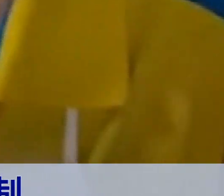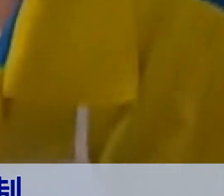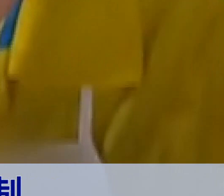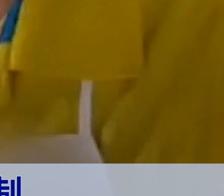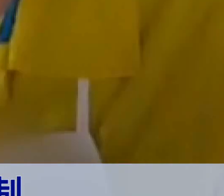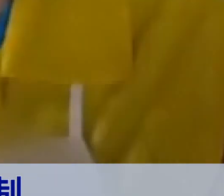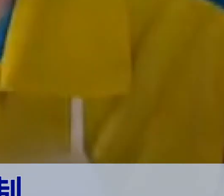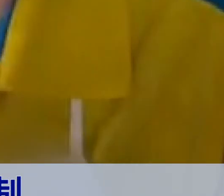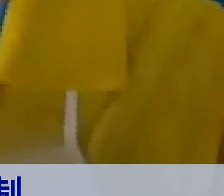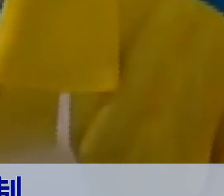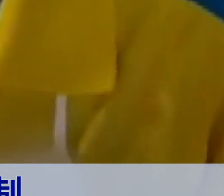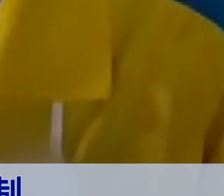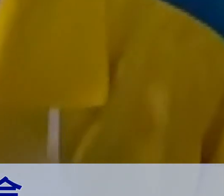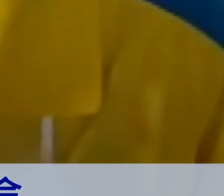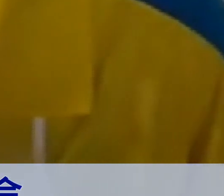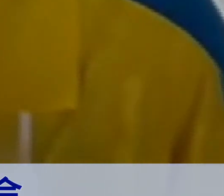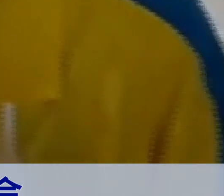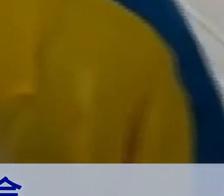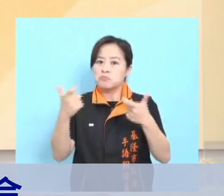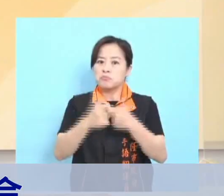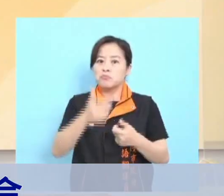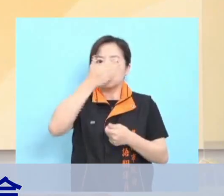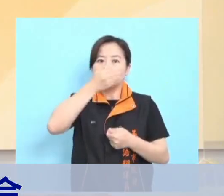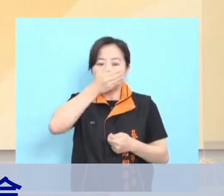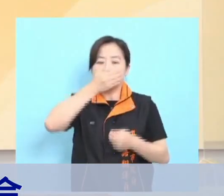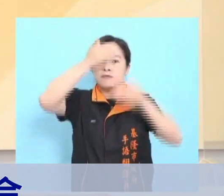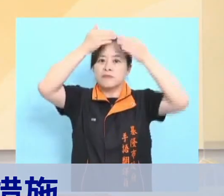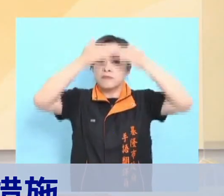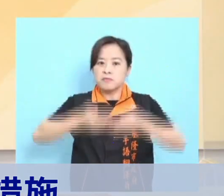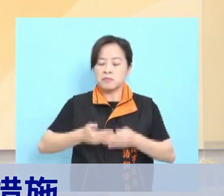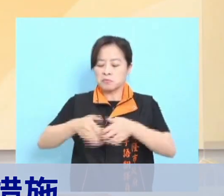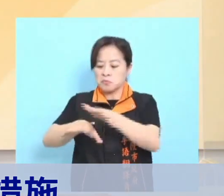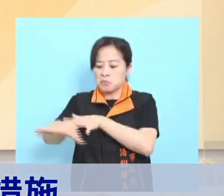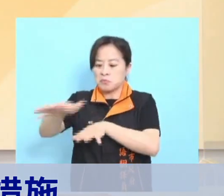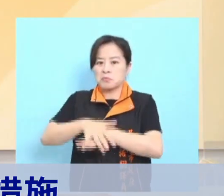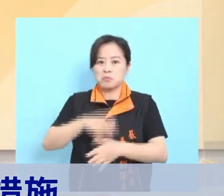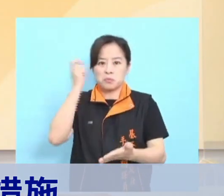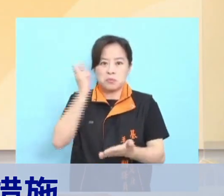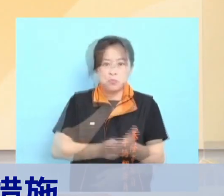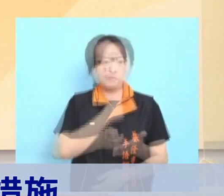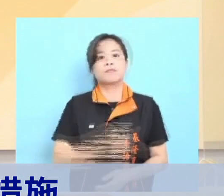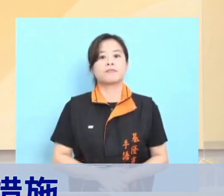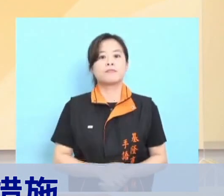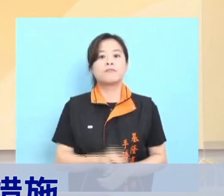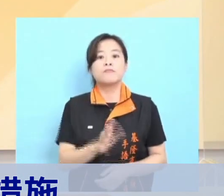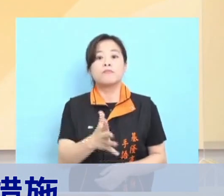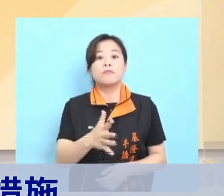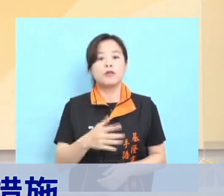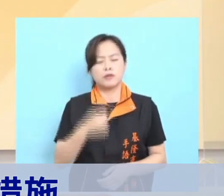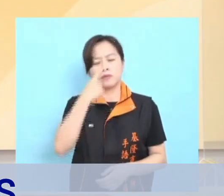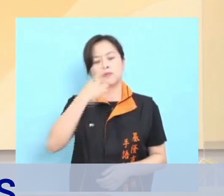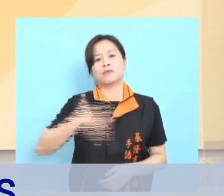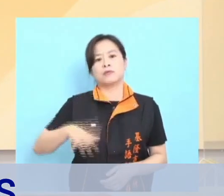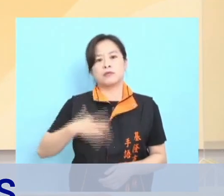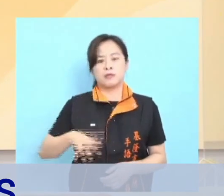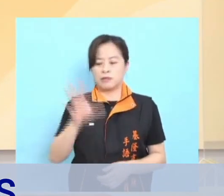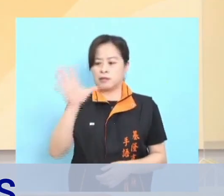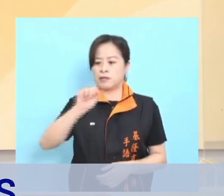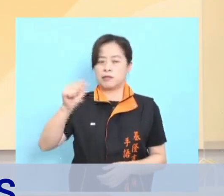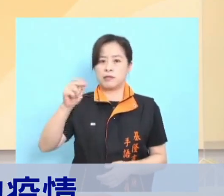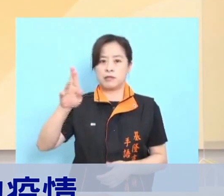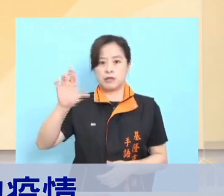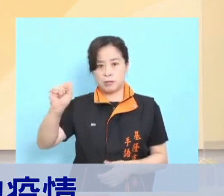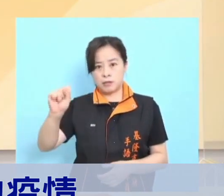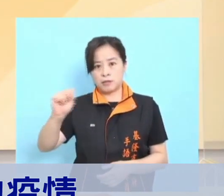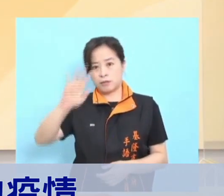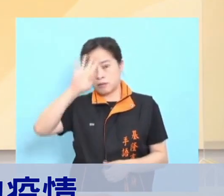能控制，我是愿意这样配合。 采取高规格的防护措施，我们都知道 SARS 跟